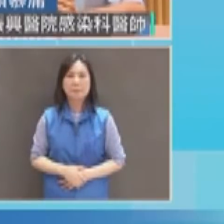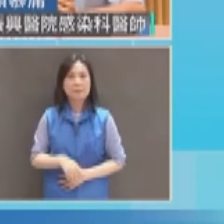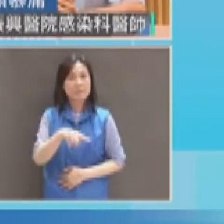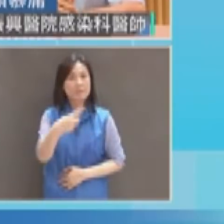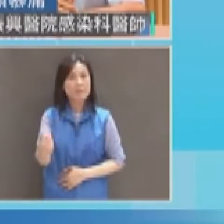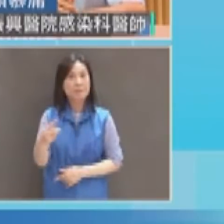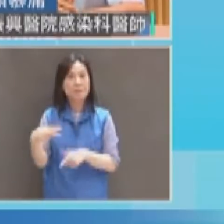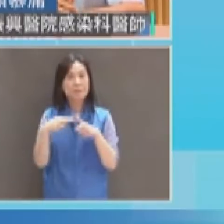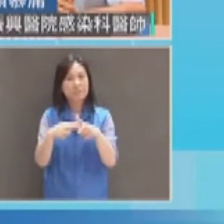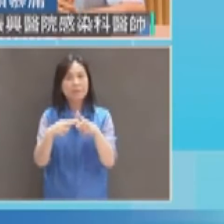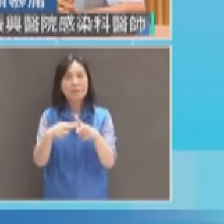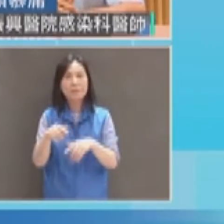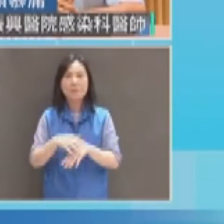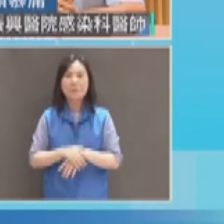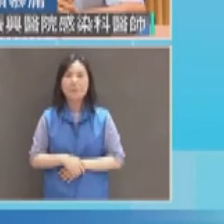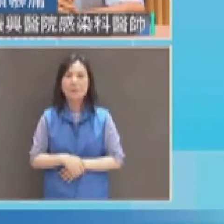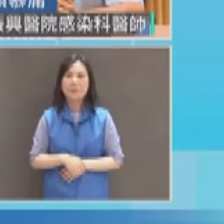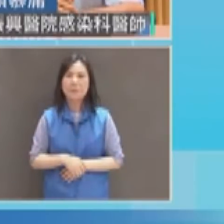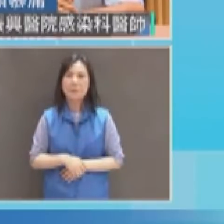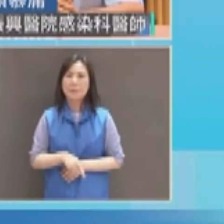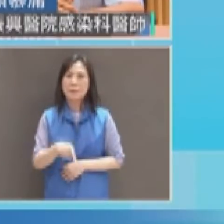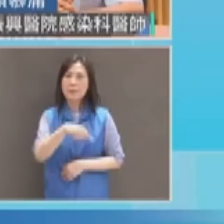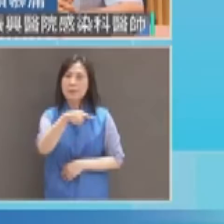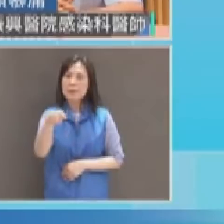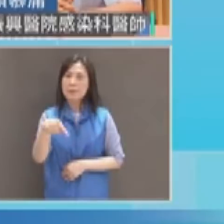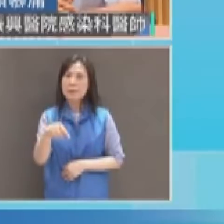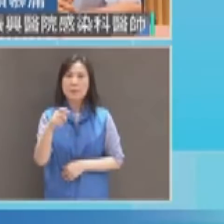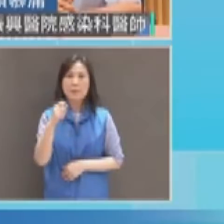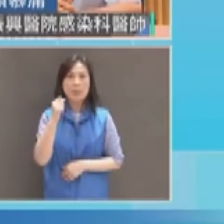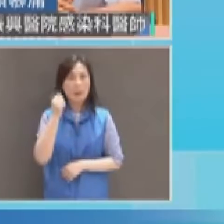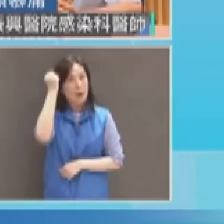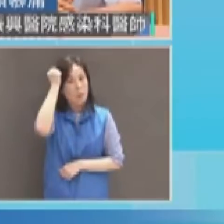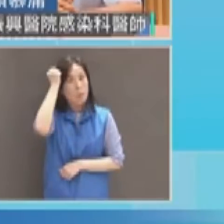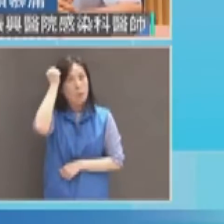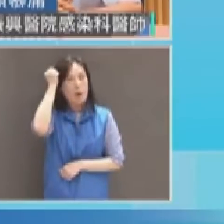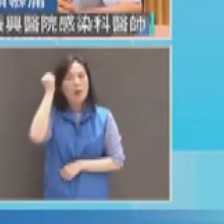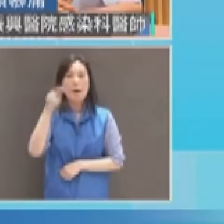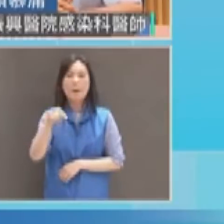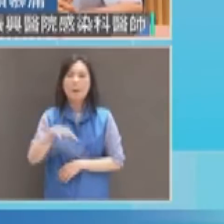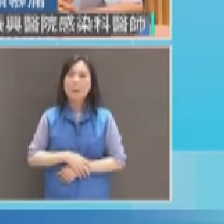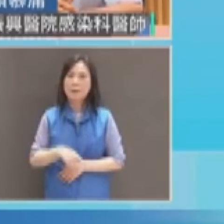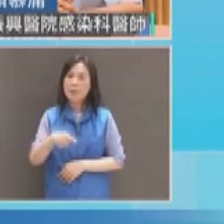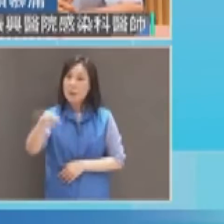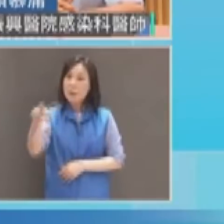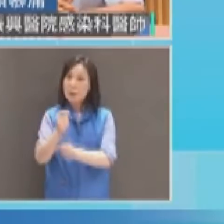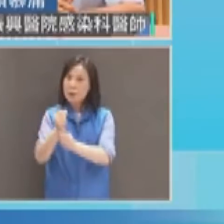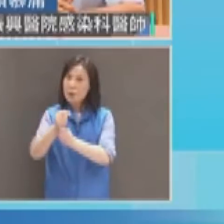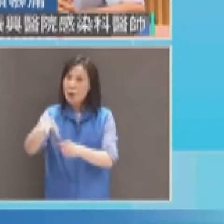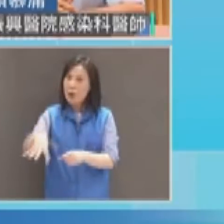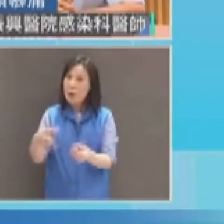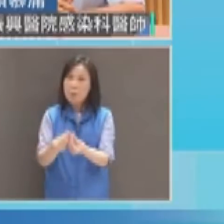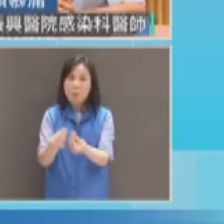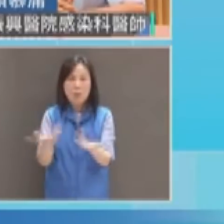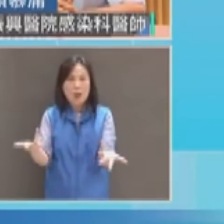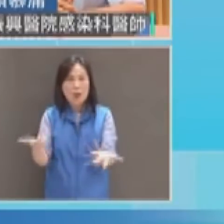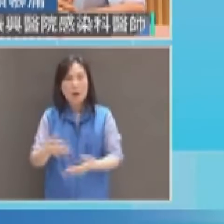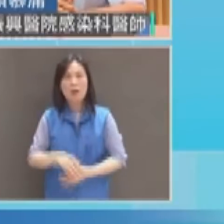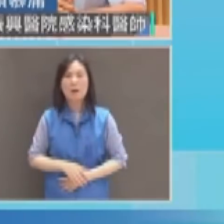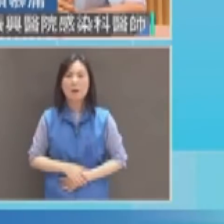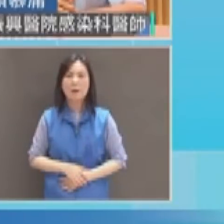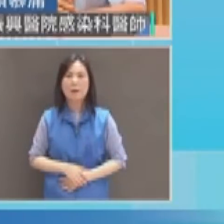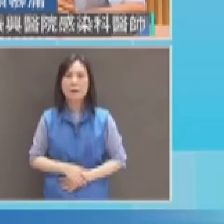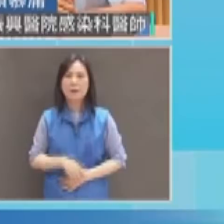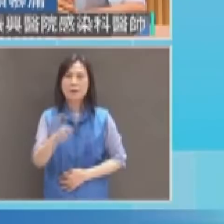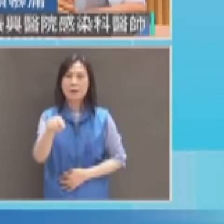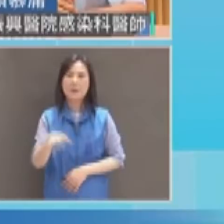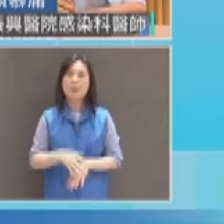下来就要介绍，在这种大前提下，我们要招式的就是我要安安全全去上班，我的职场怎么办？我们在这边介绍一个三明